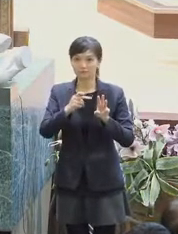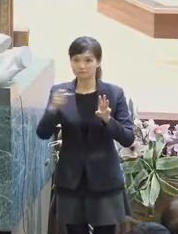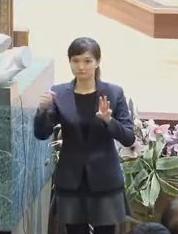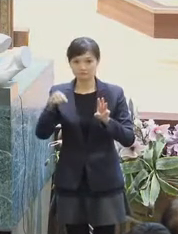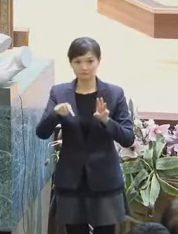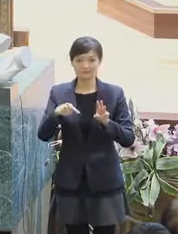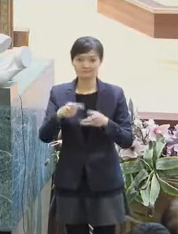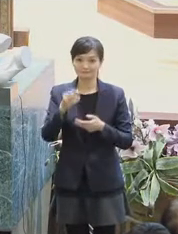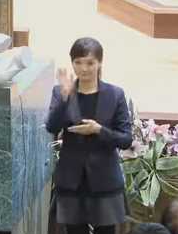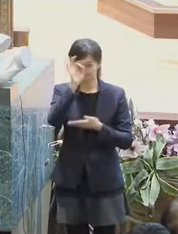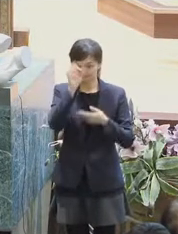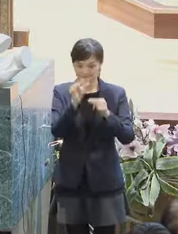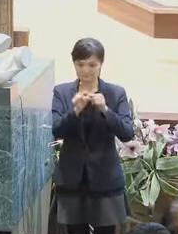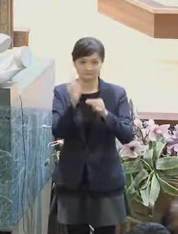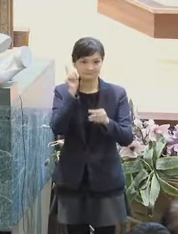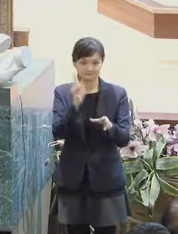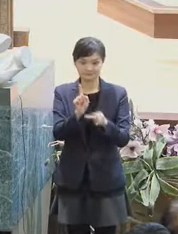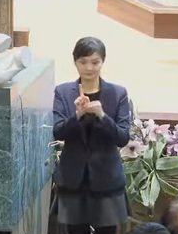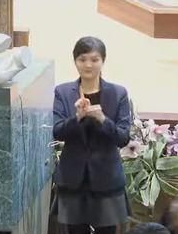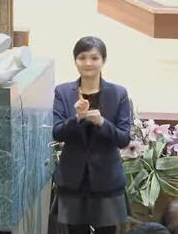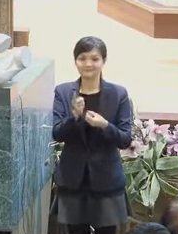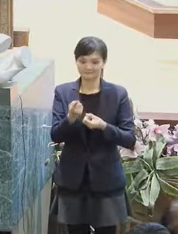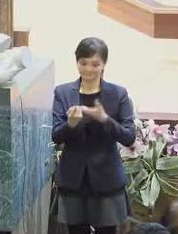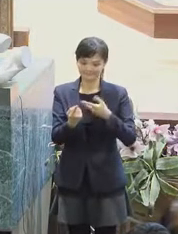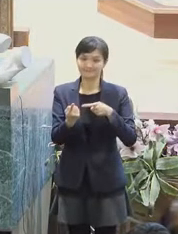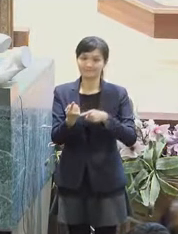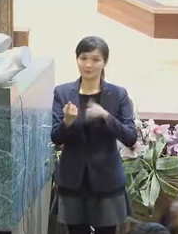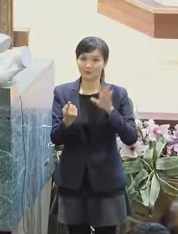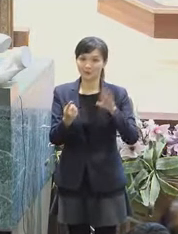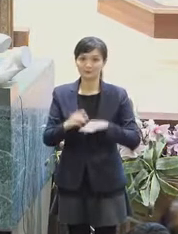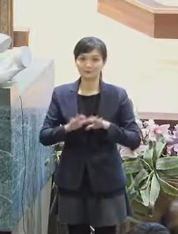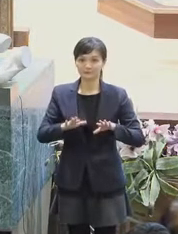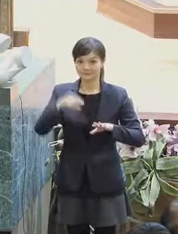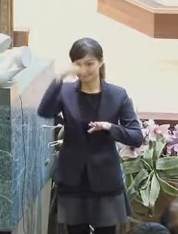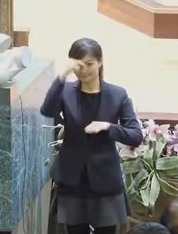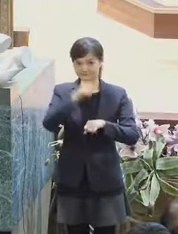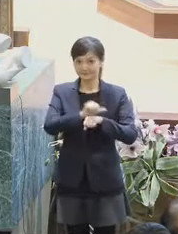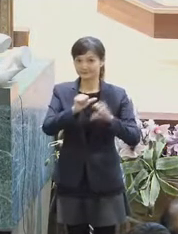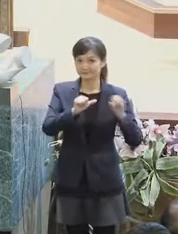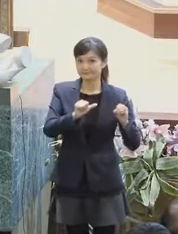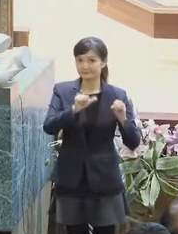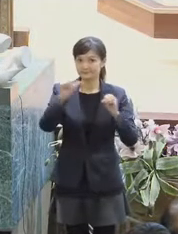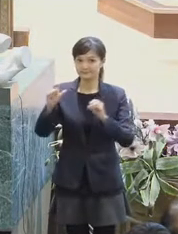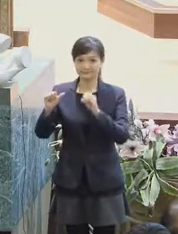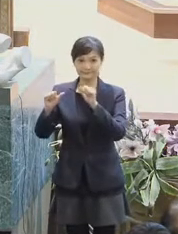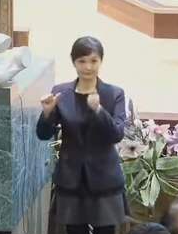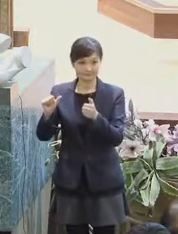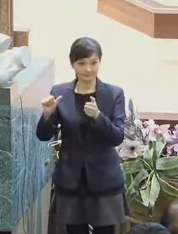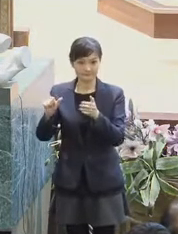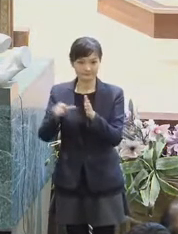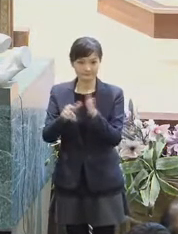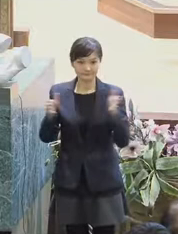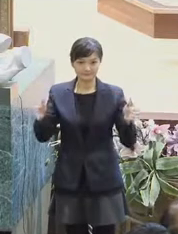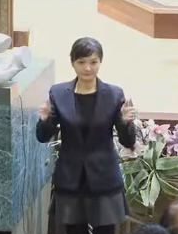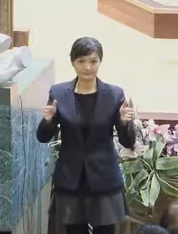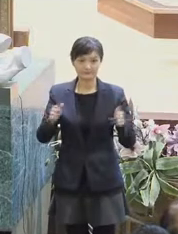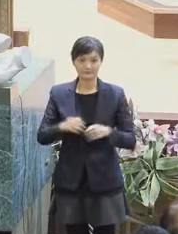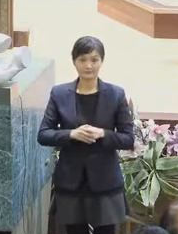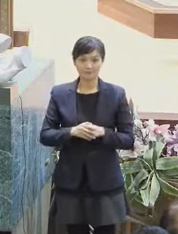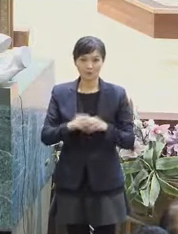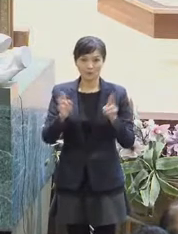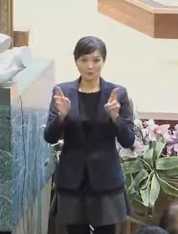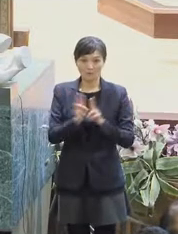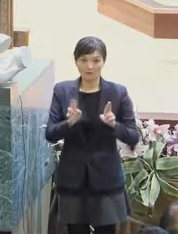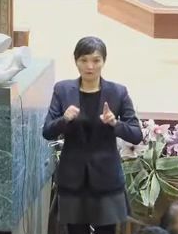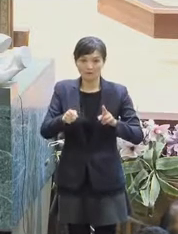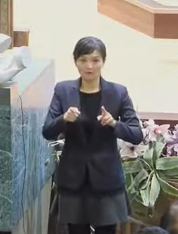code。然后最后今天的下午5点到5点50分有闪电奖，那闪电奖的报